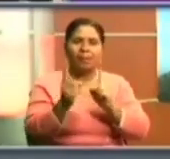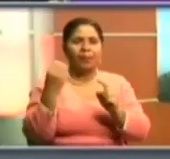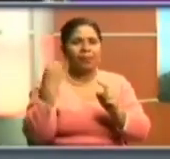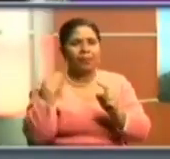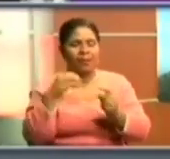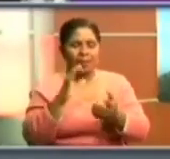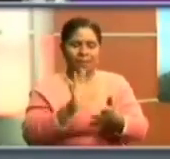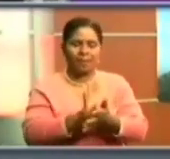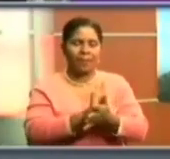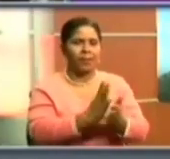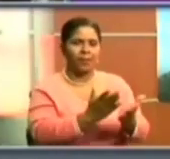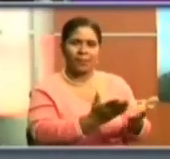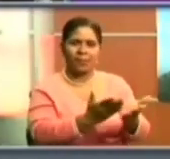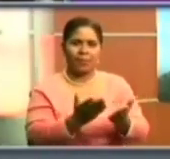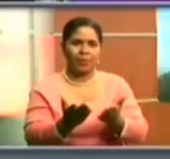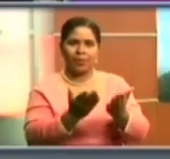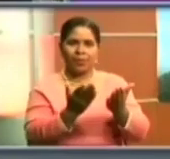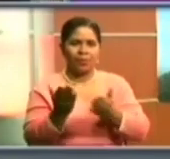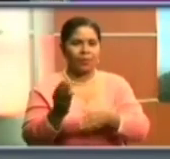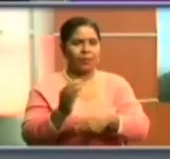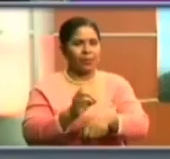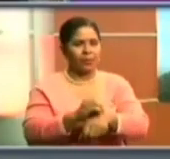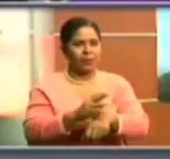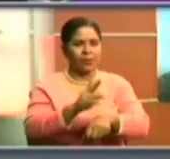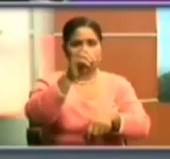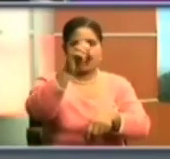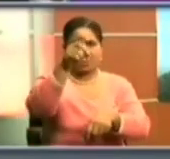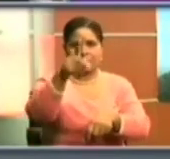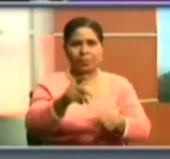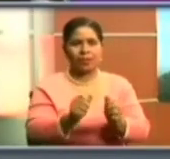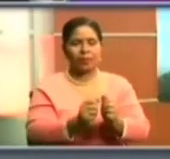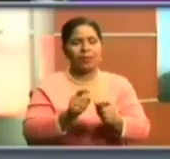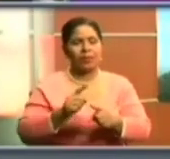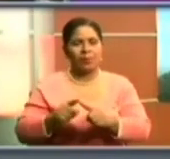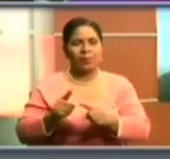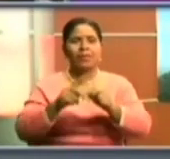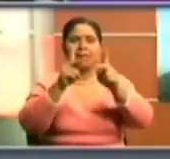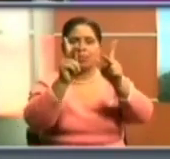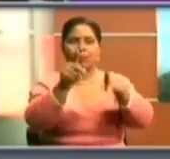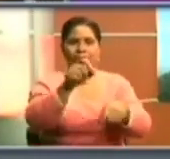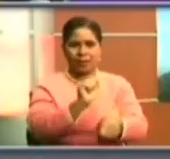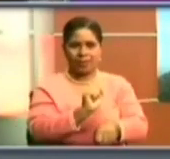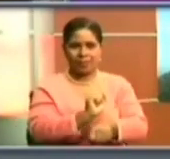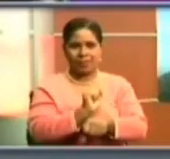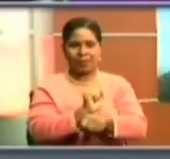sous affaire et conseil électoral permanent avec différents postulants.